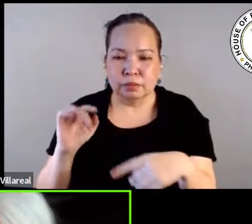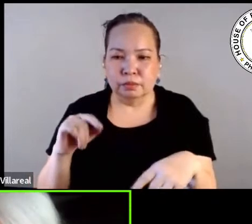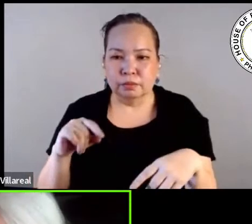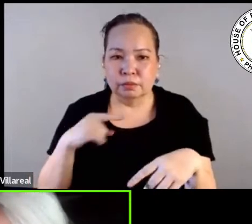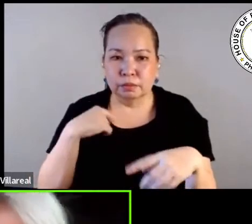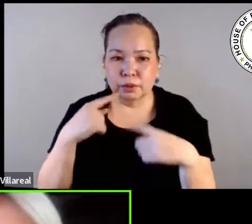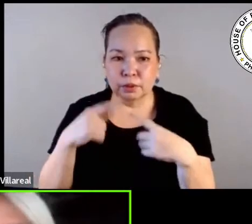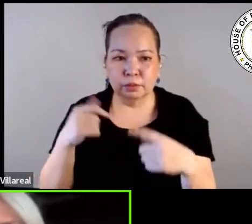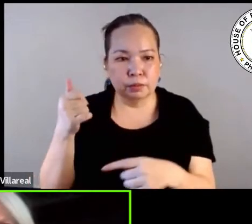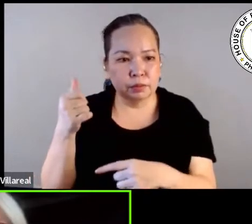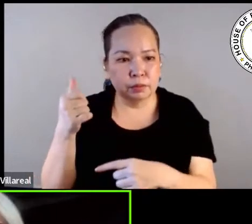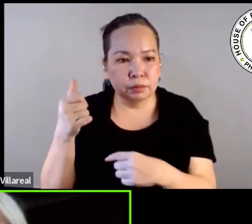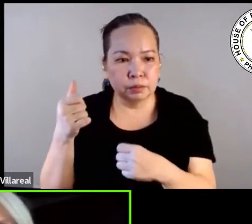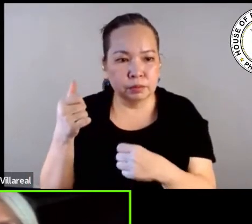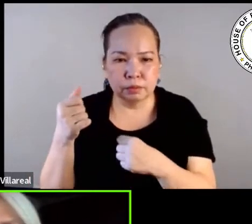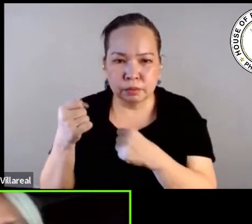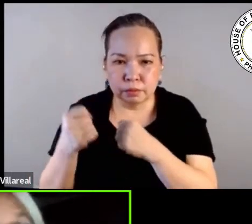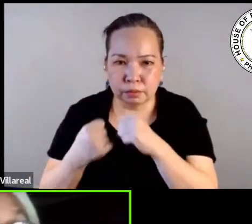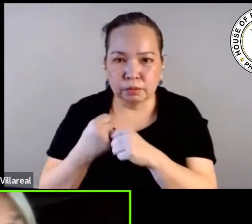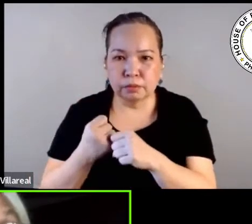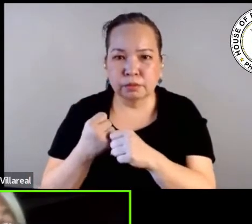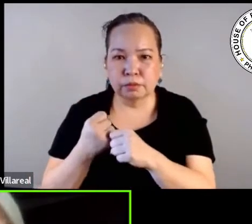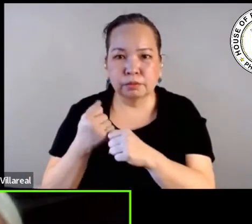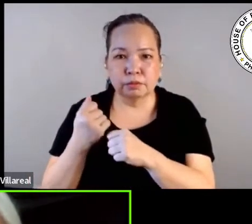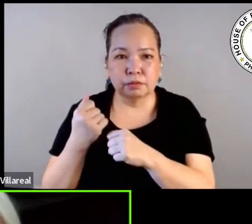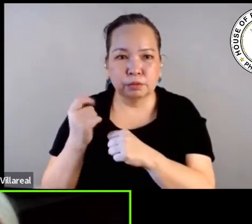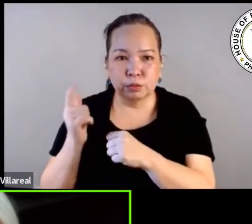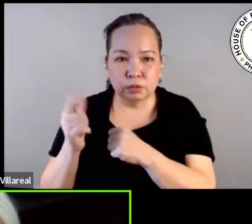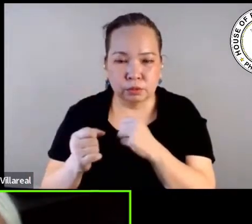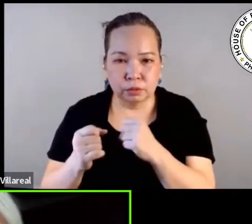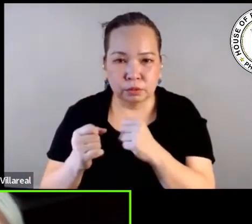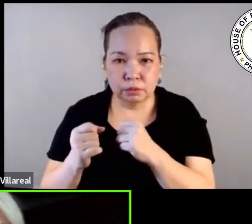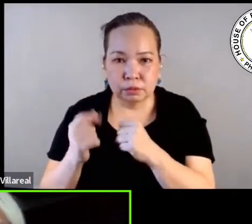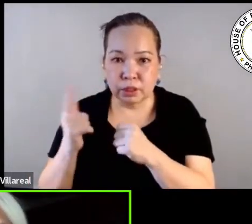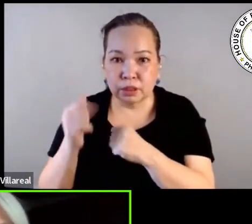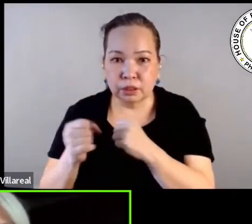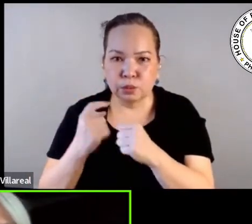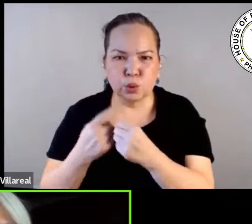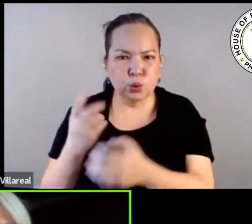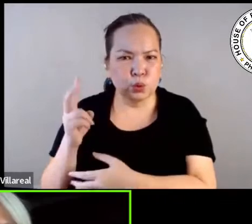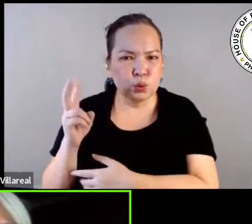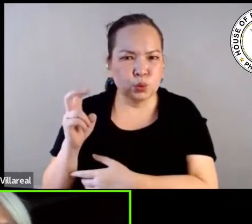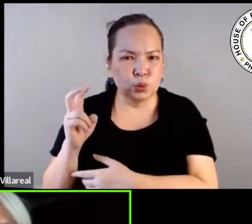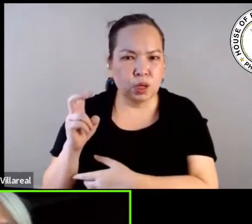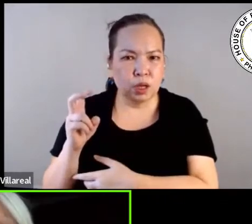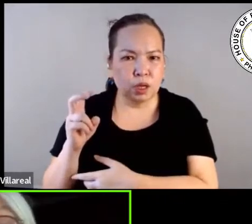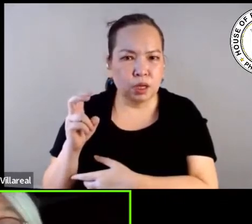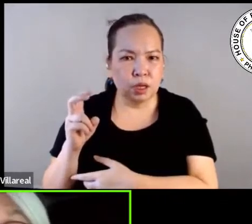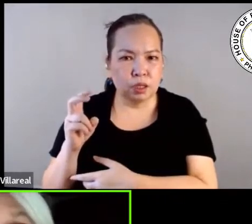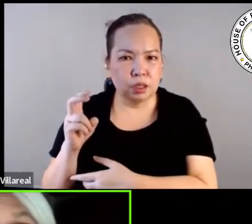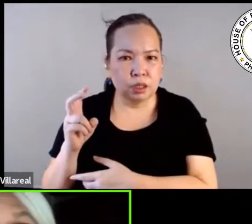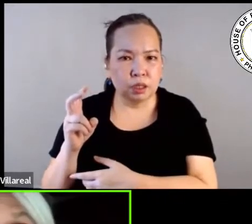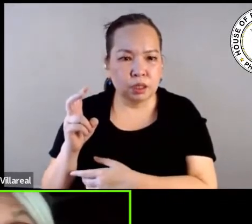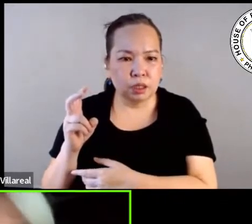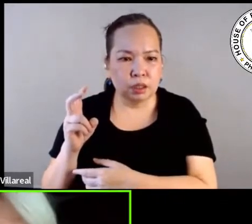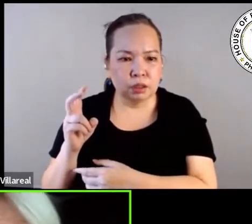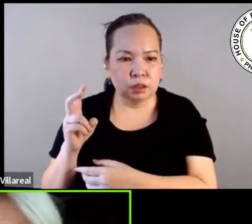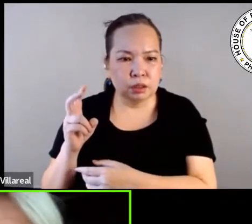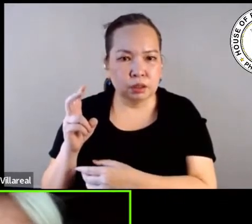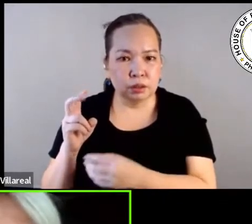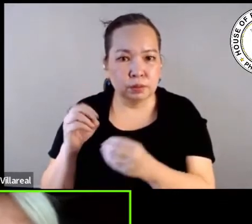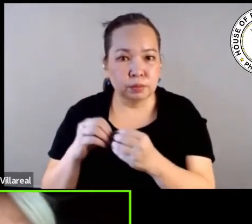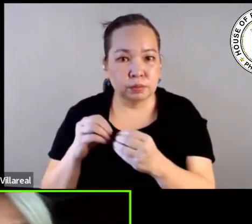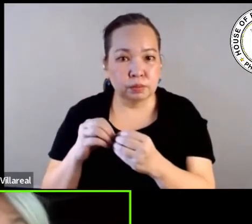8 hanggang 10 taon ng nakaraan, mga 200 po ang tinatayang